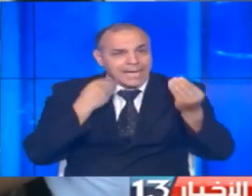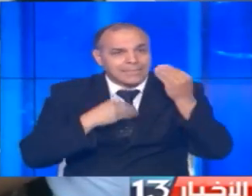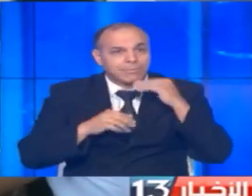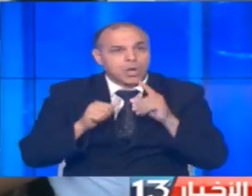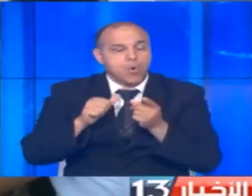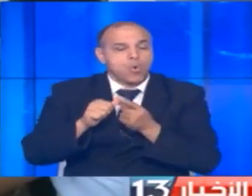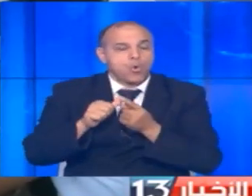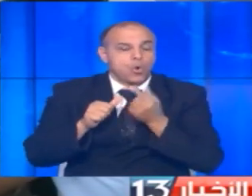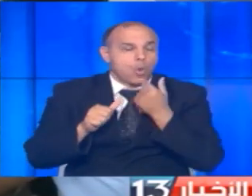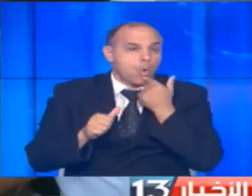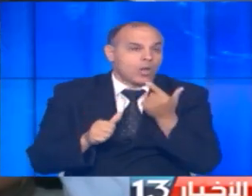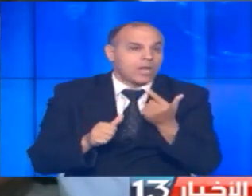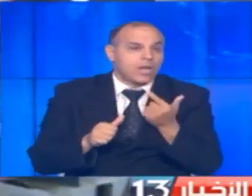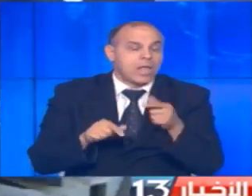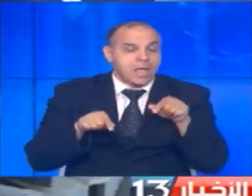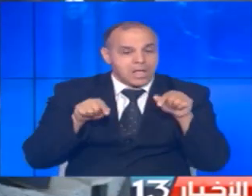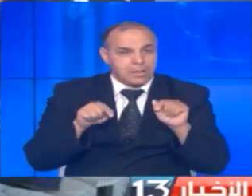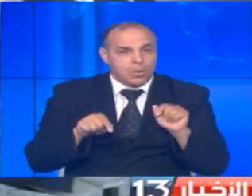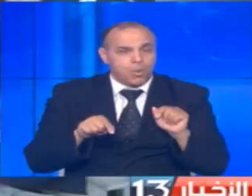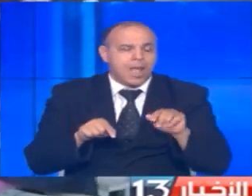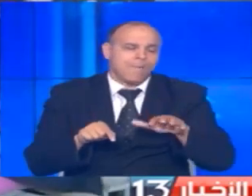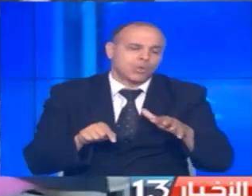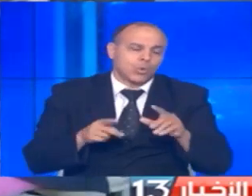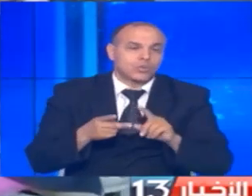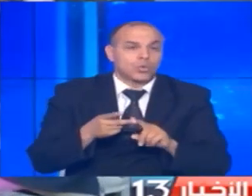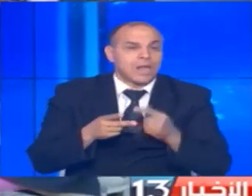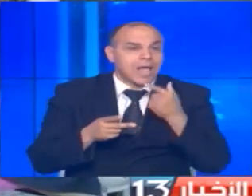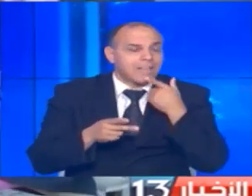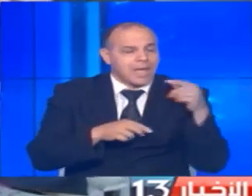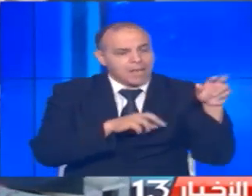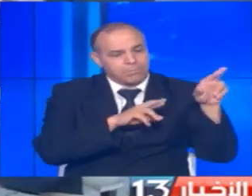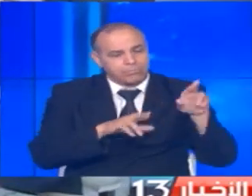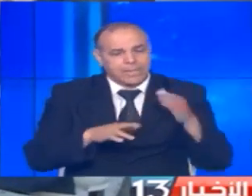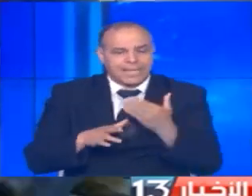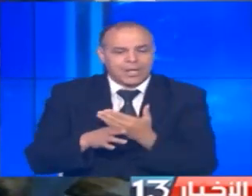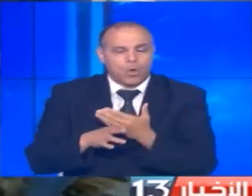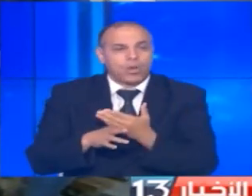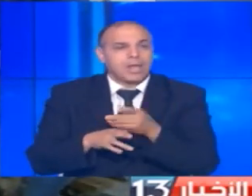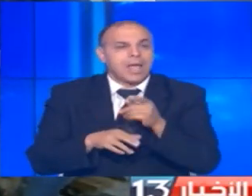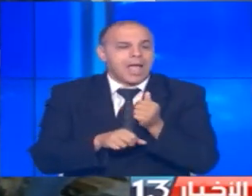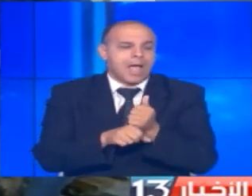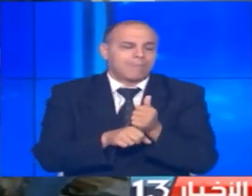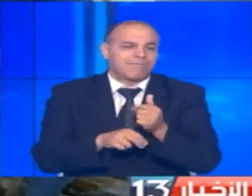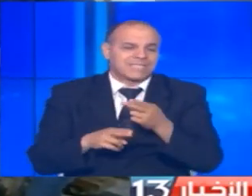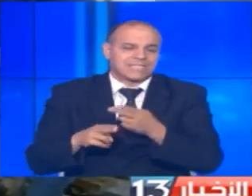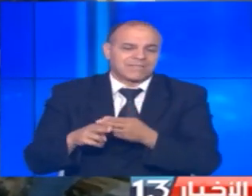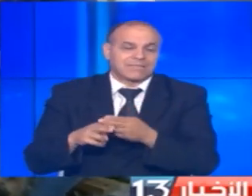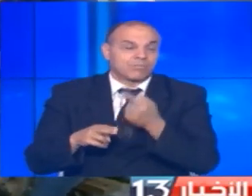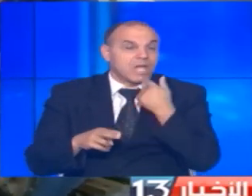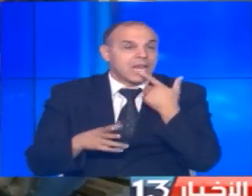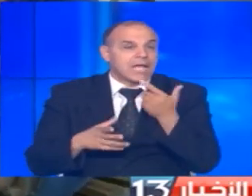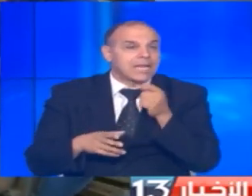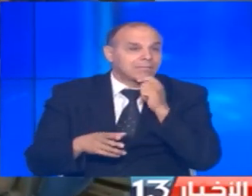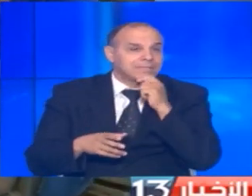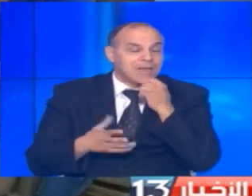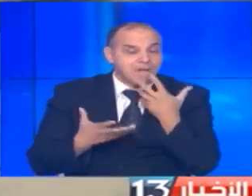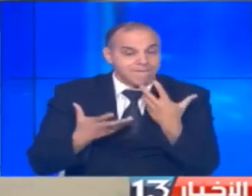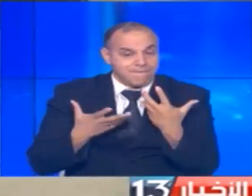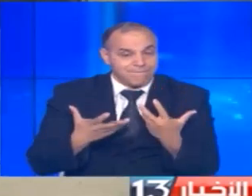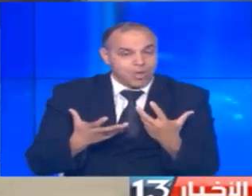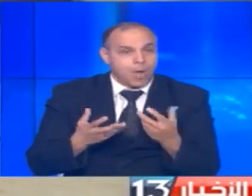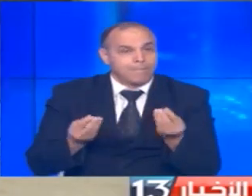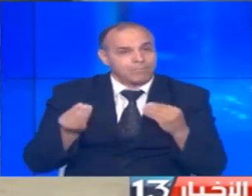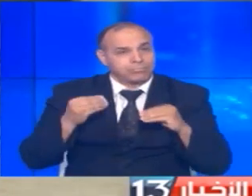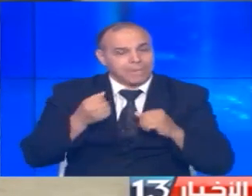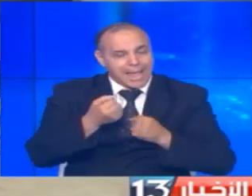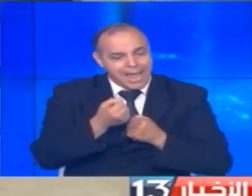من نوعها مغربيا وحتى متوسطيا ميزت العوده المدرسيه لهذا الموسم في صفاقس، لكنها ما زالت تحتاج الى مزيد